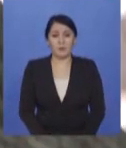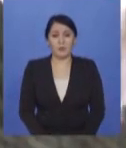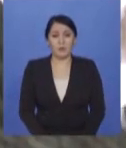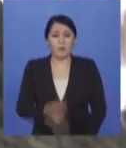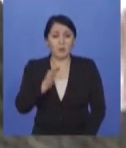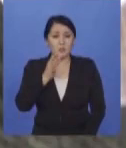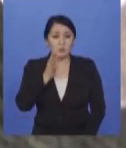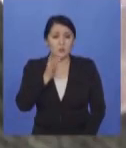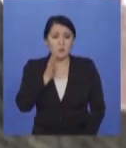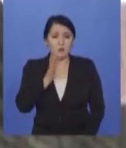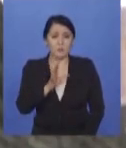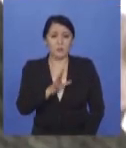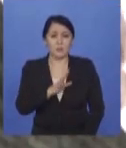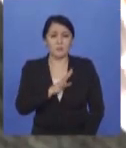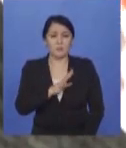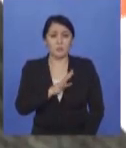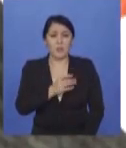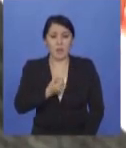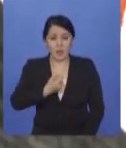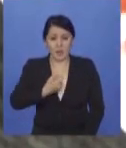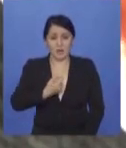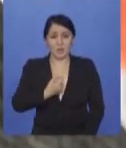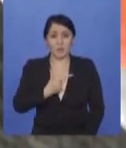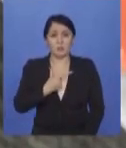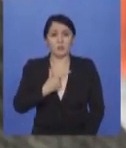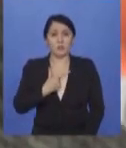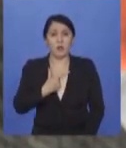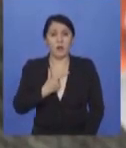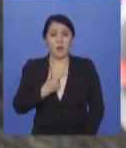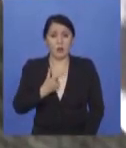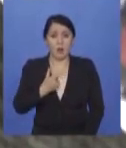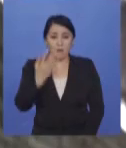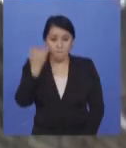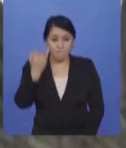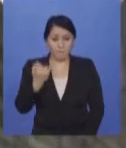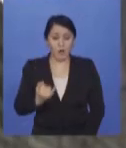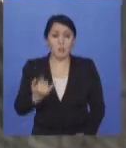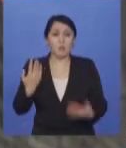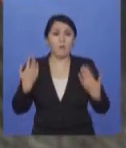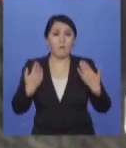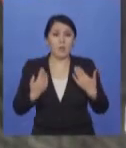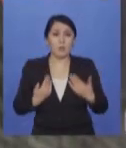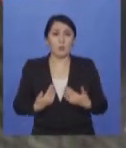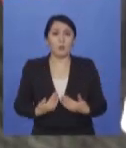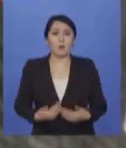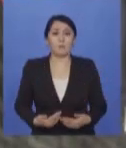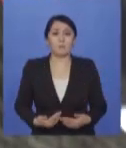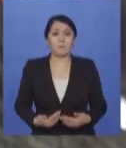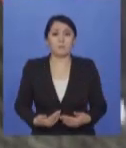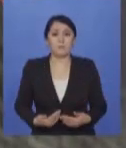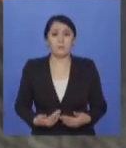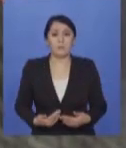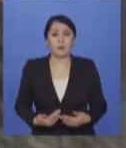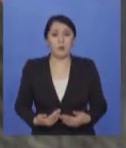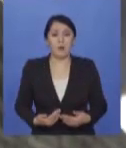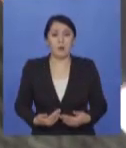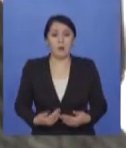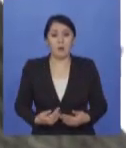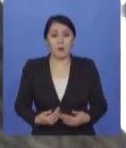кезде әдемі, ұзын бойды, киімі бәрі, сәнді,